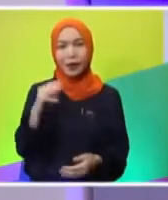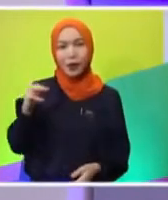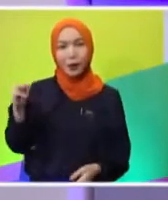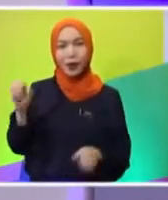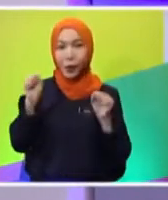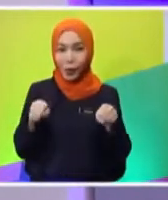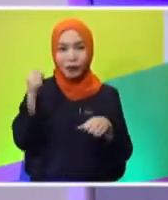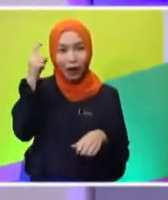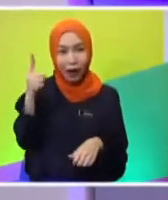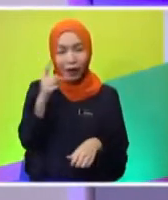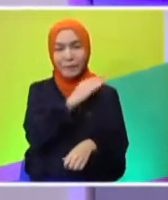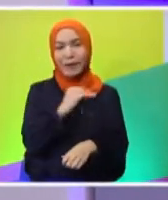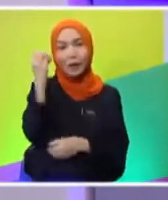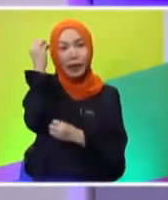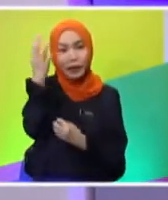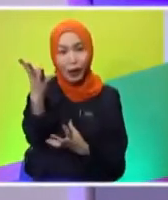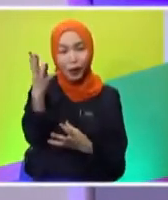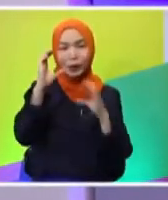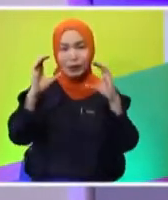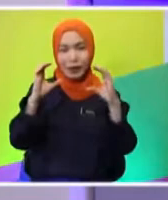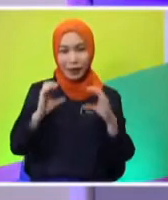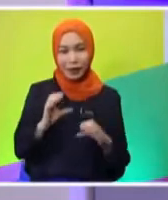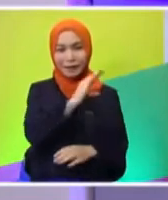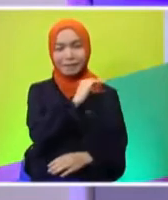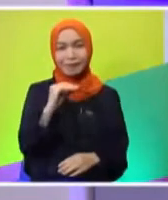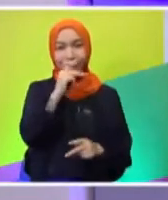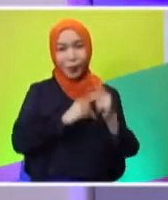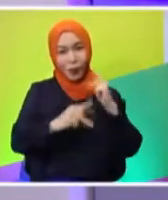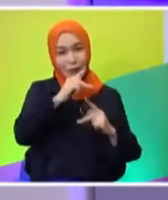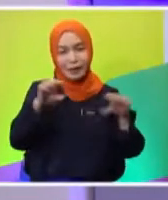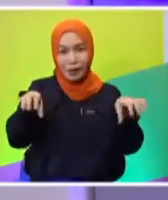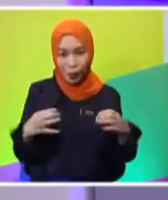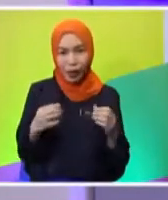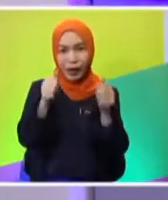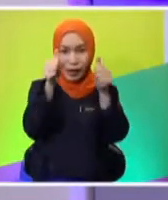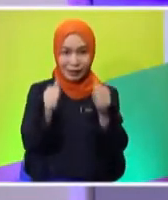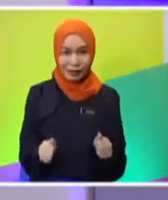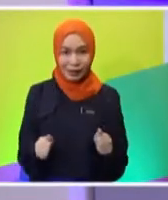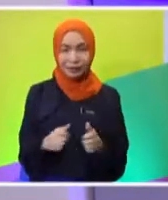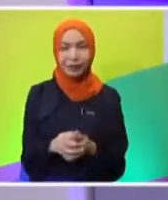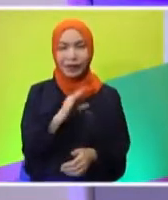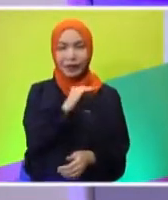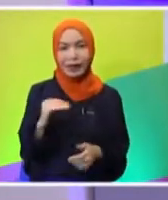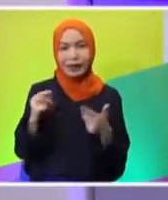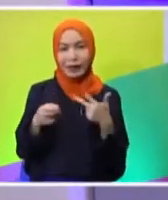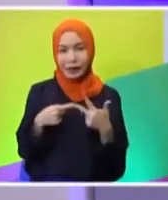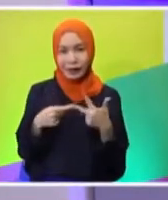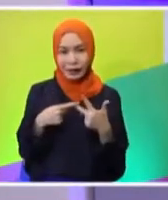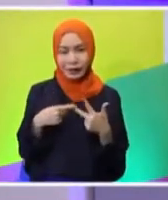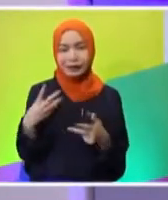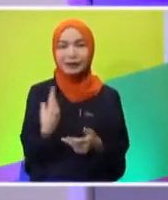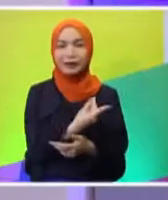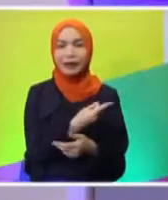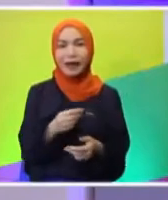menyakitkan Oh ya acare dapat menyatakan proses untuk membuat arca yang ke-30 kita akan fokus kepada Arca